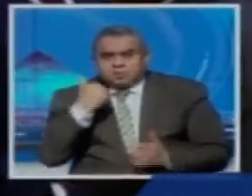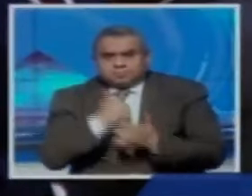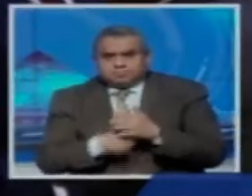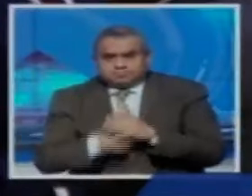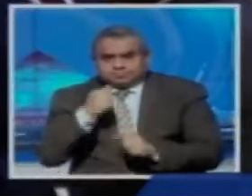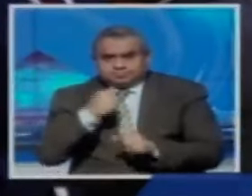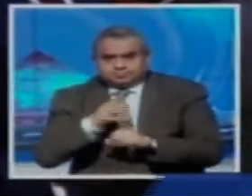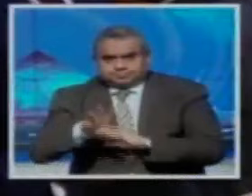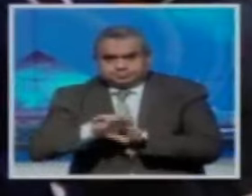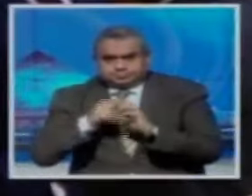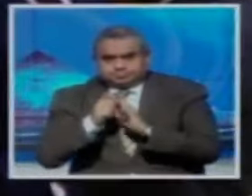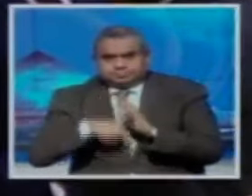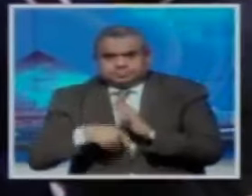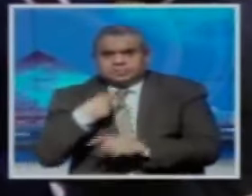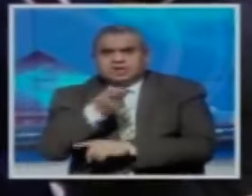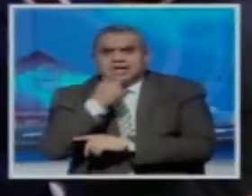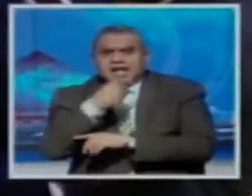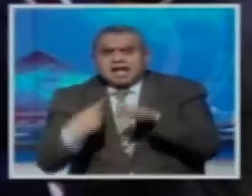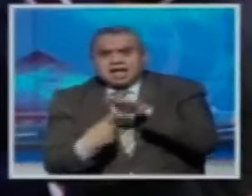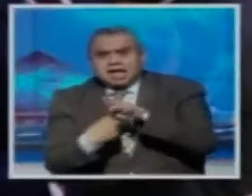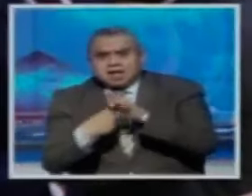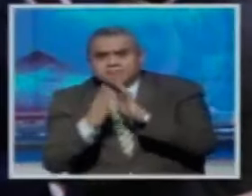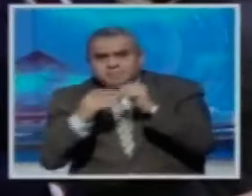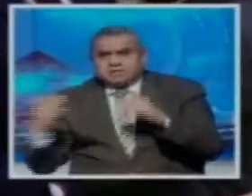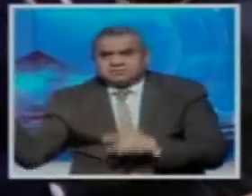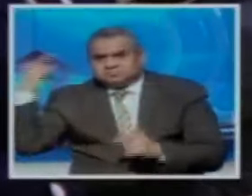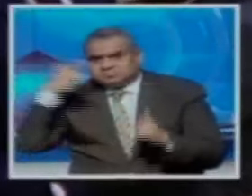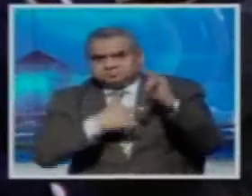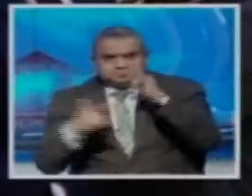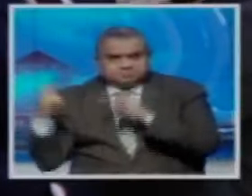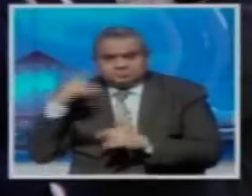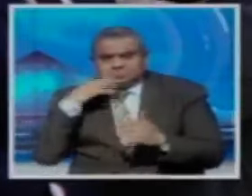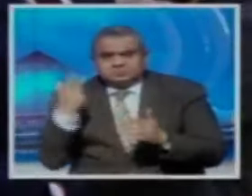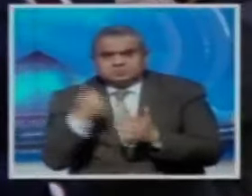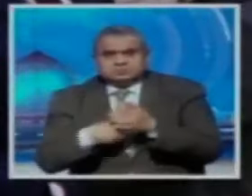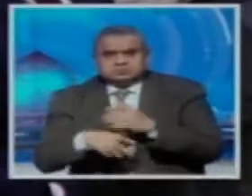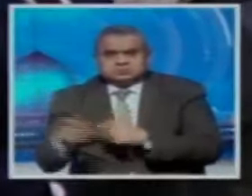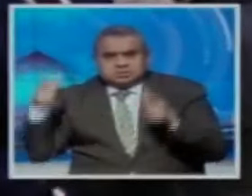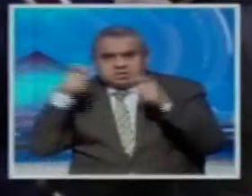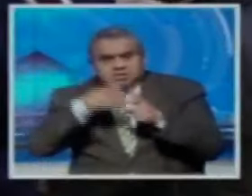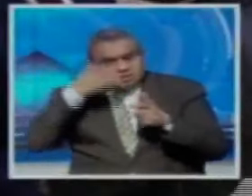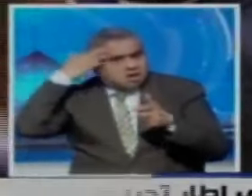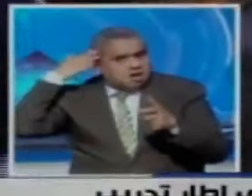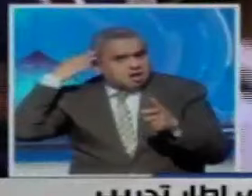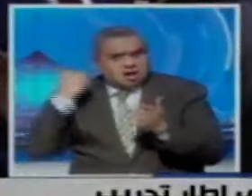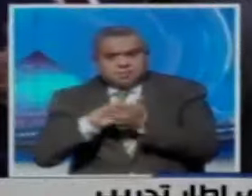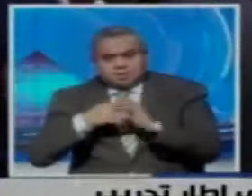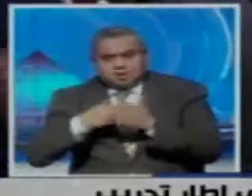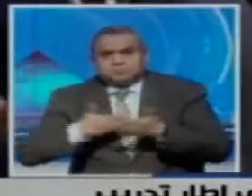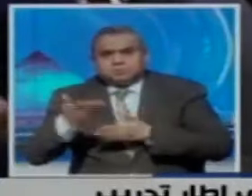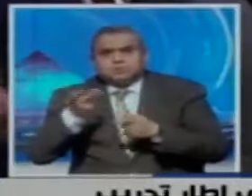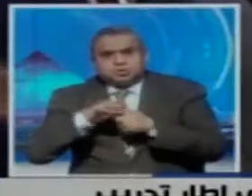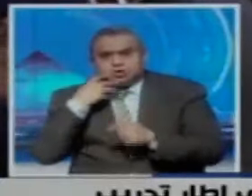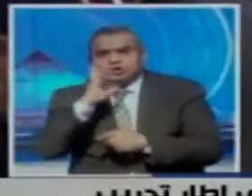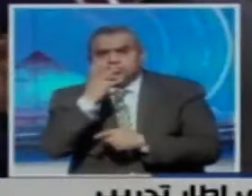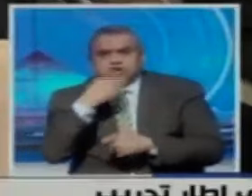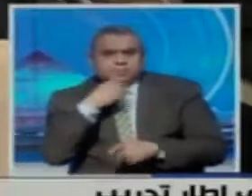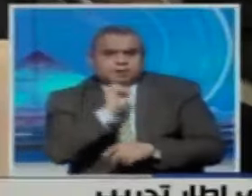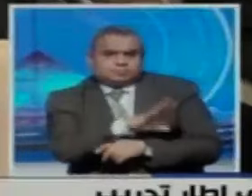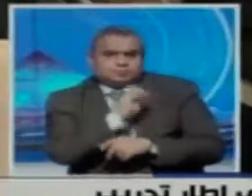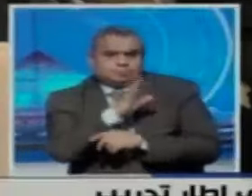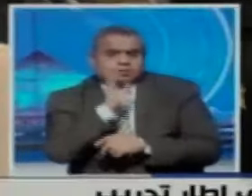تجمع لأساتذة الجامعات المصرية المختلفة وتناسق وتبادل الفكر العلمي لتدريب شباب الأطباء.